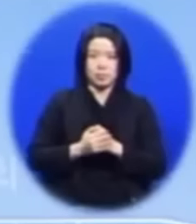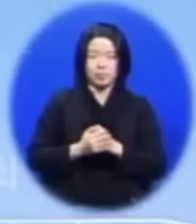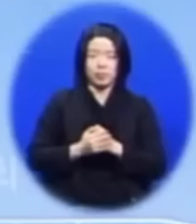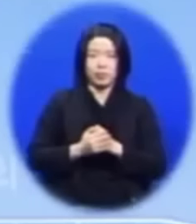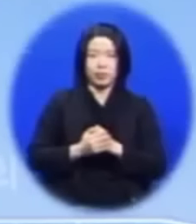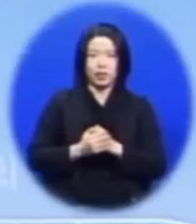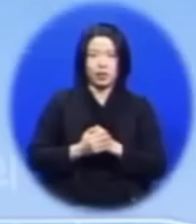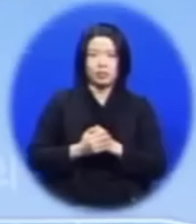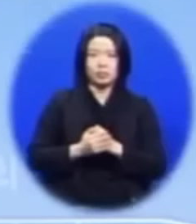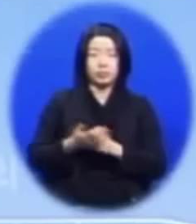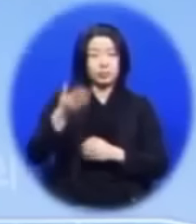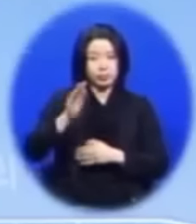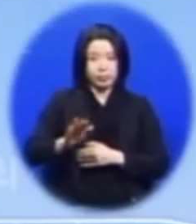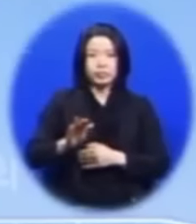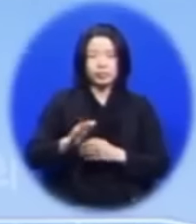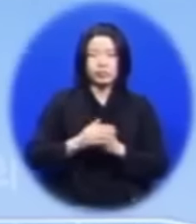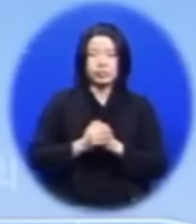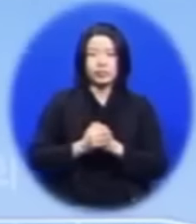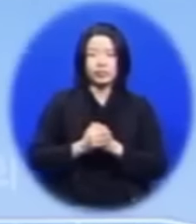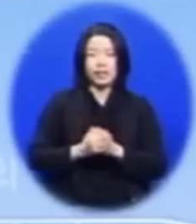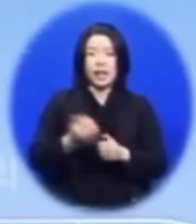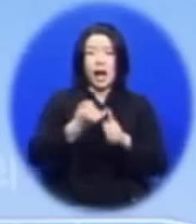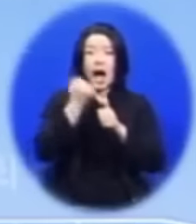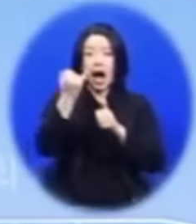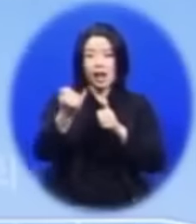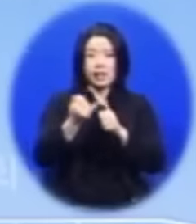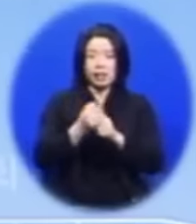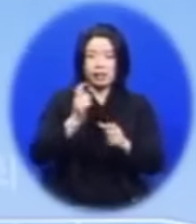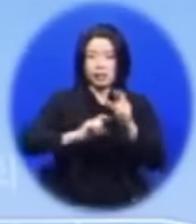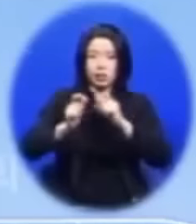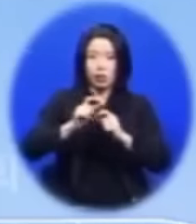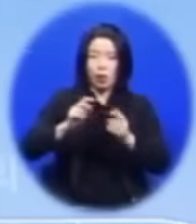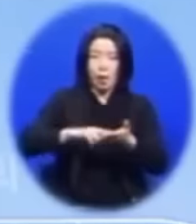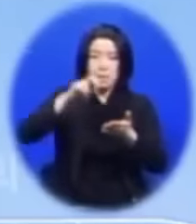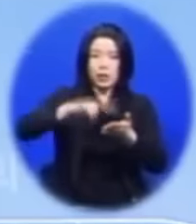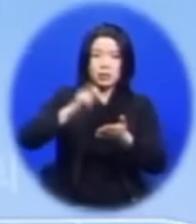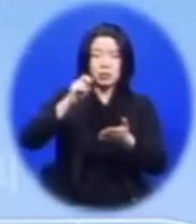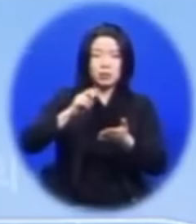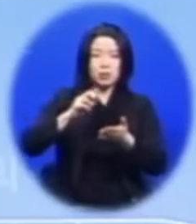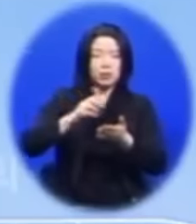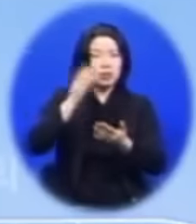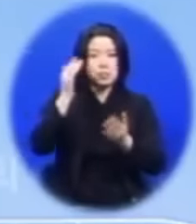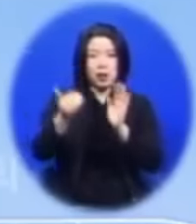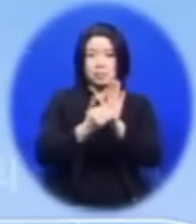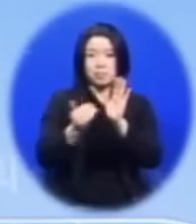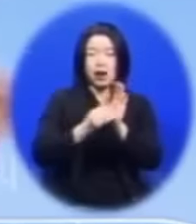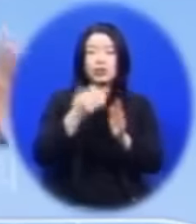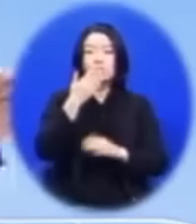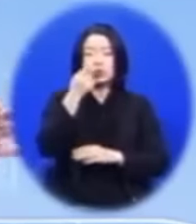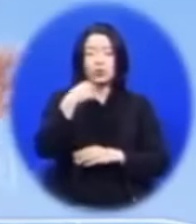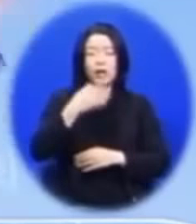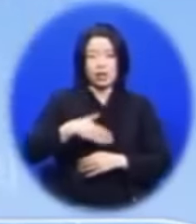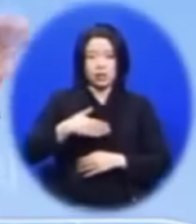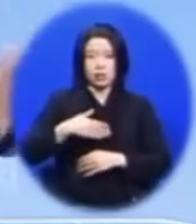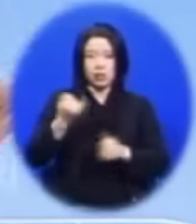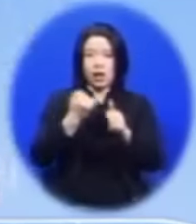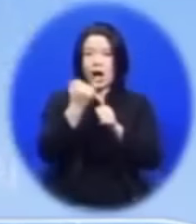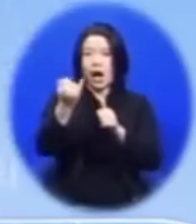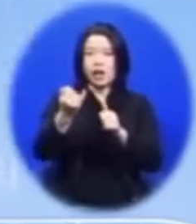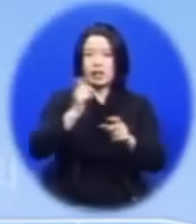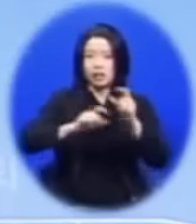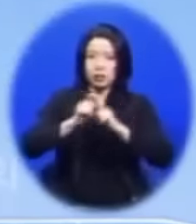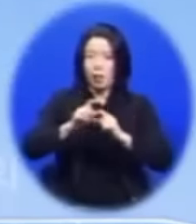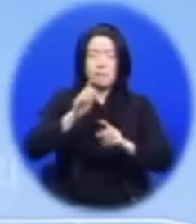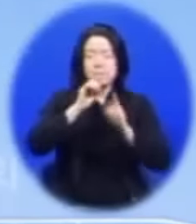없더라는 그런데 아내는 더 펄쩍 들 줄 알았어요 평소 같으면 아내가 더 말도 안 돼